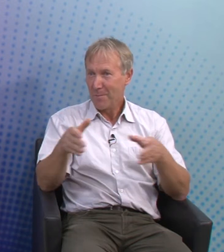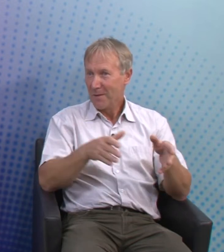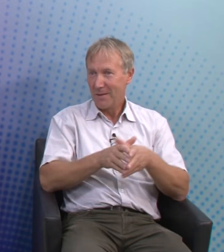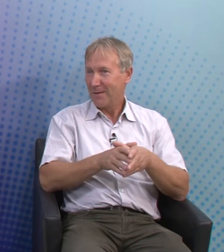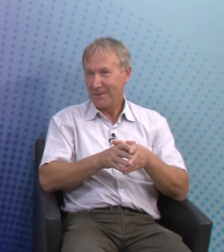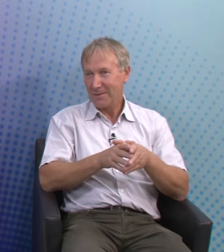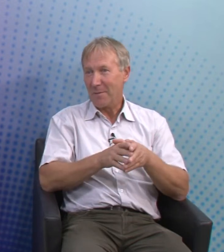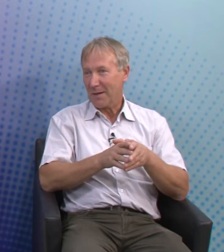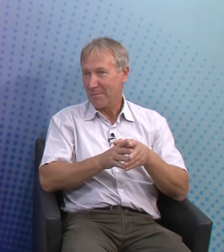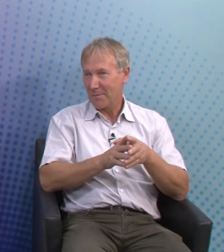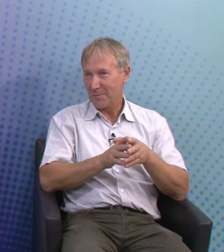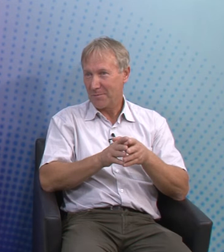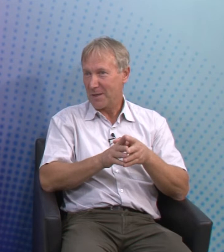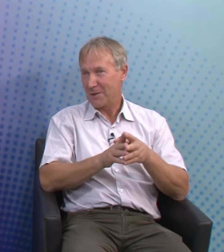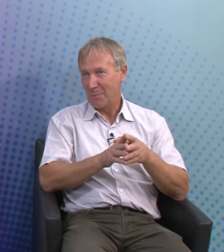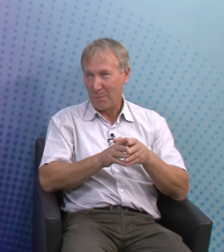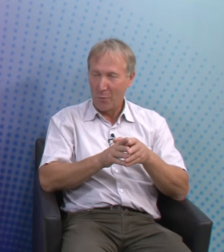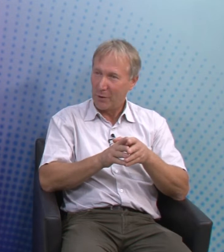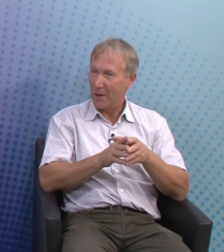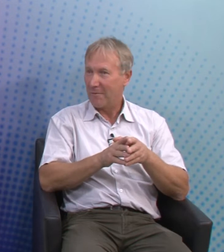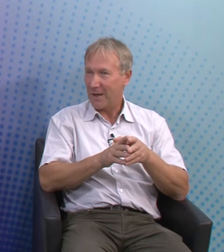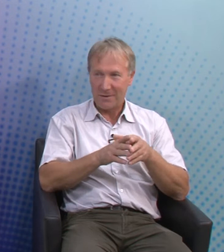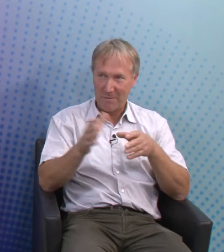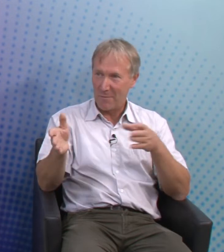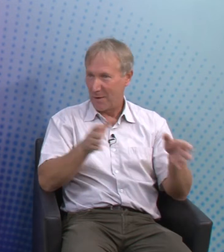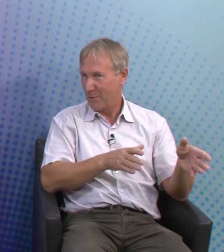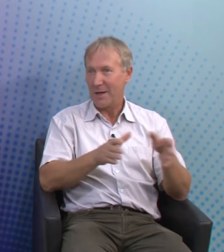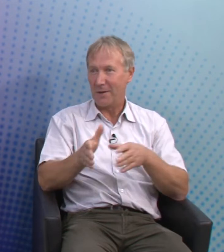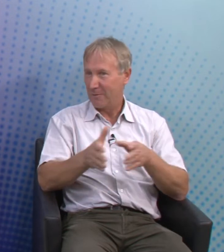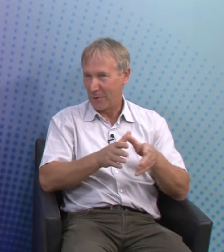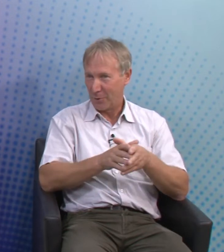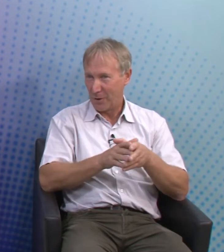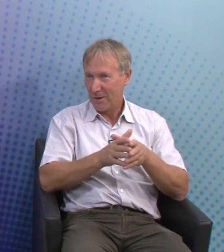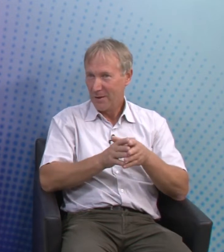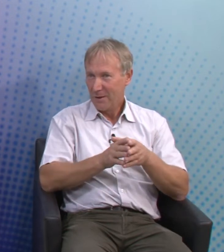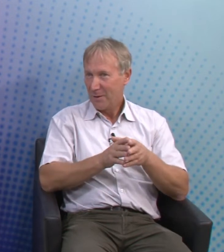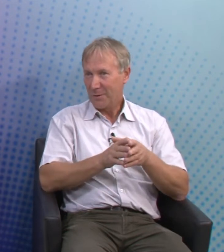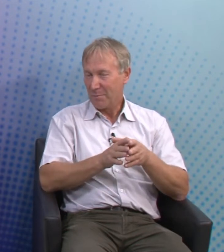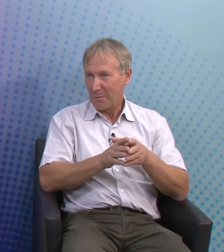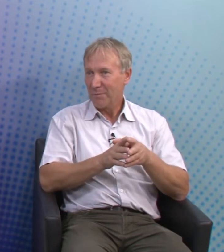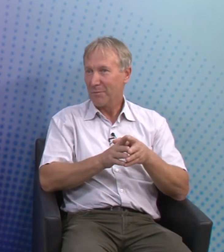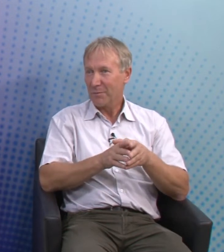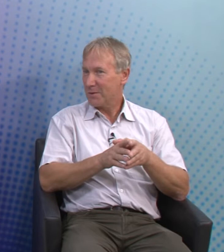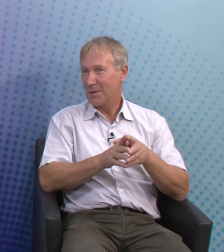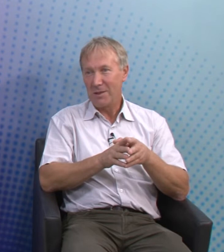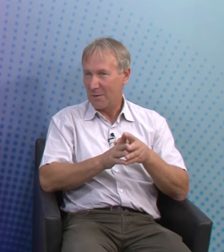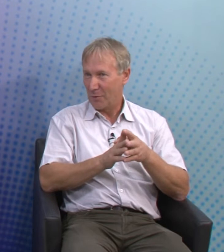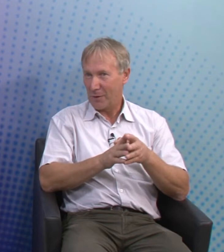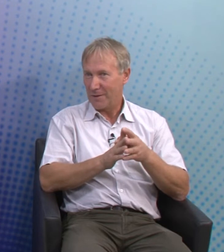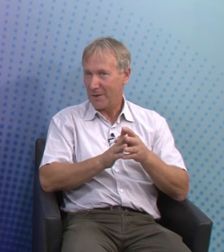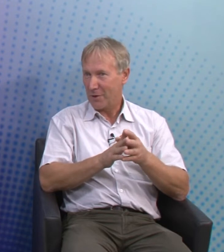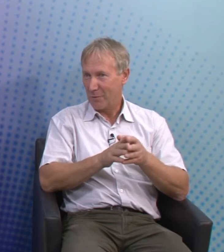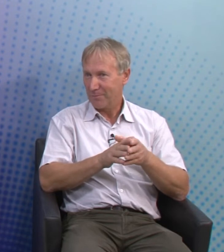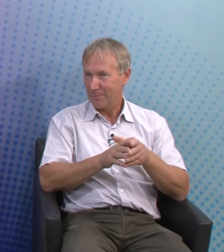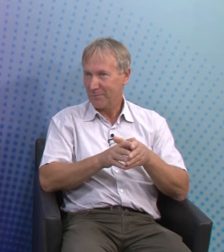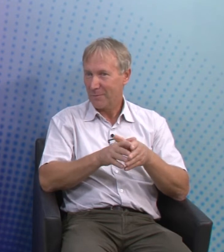v tem debelem mesecu, pa pol, morda dveh, ne vem, ali bo en ali dva kroga, potem pa si stisnemo